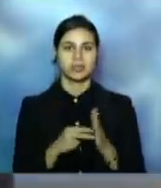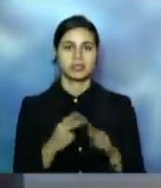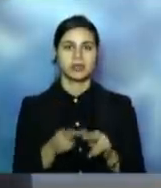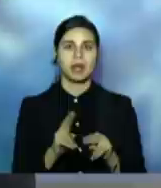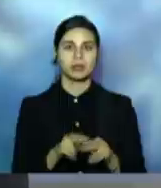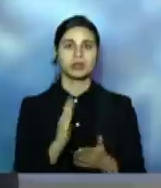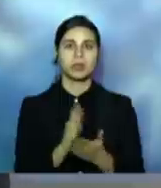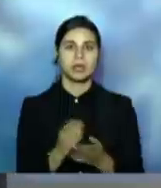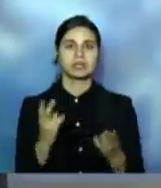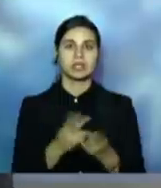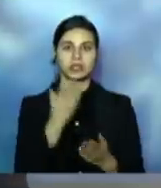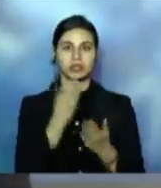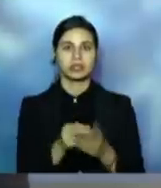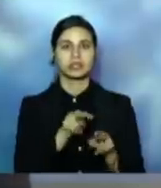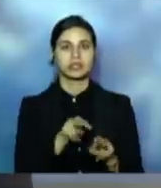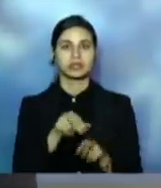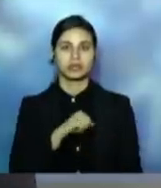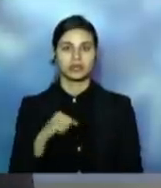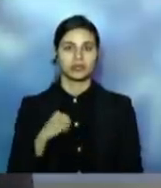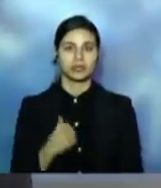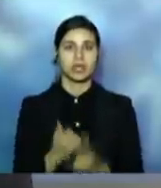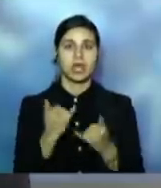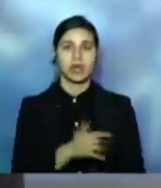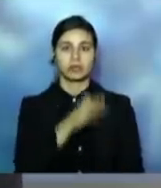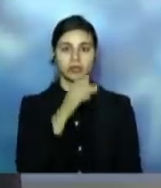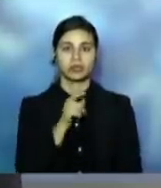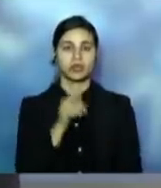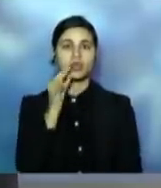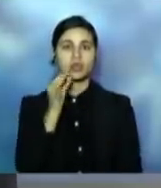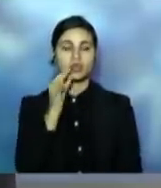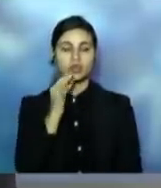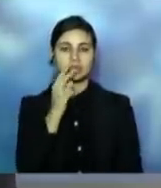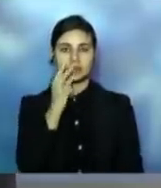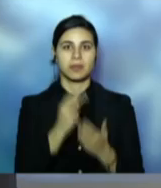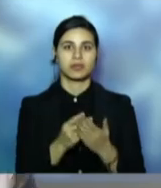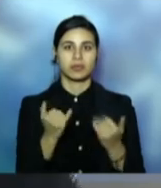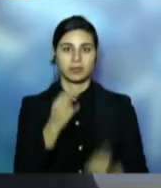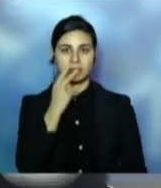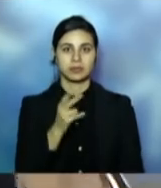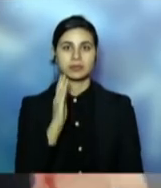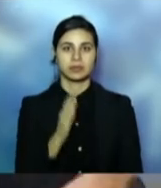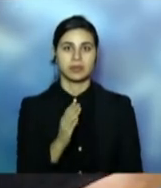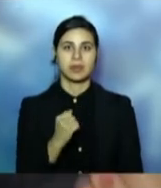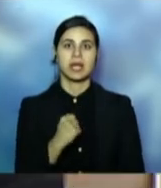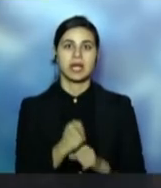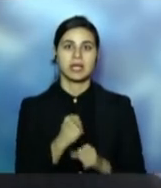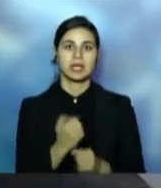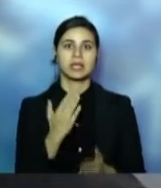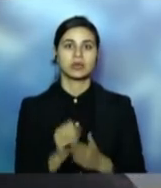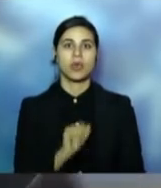ამიტომ არის საჭირო თვითკონტროლი. ამ წუთში გლუკოზის მაჩვენებელი თქვენ გიჩვენებთ, გაიკეთეთ თუ